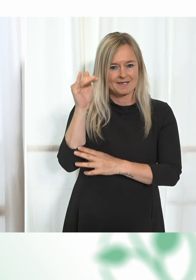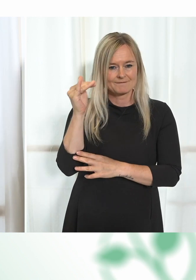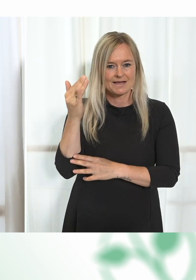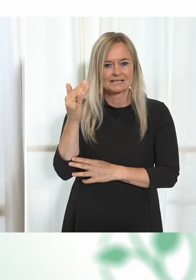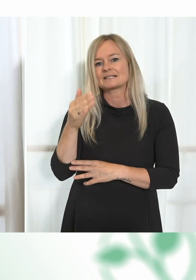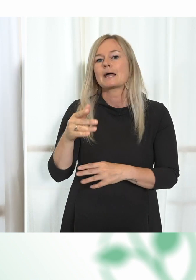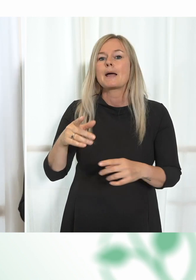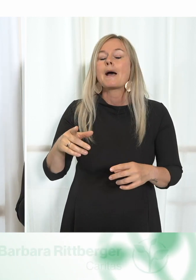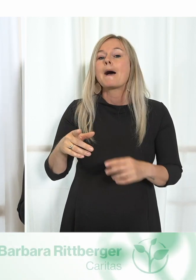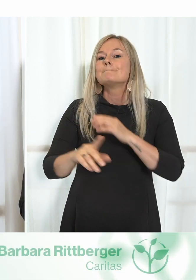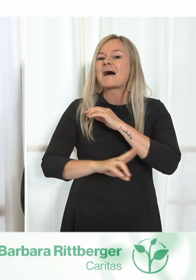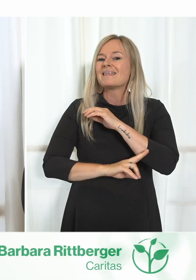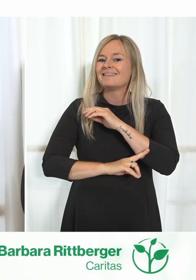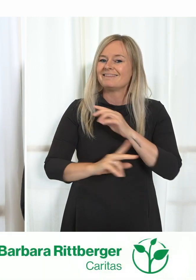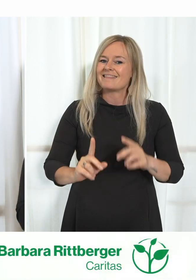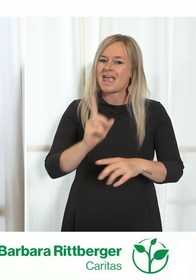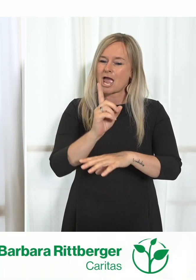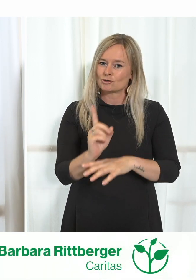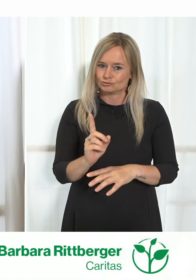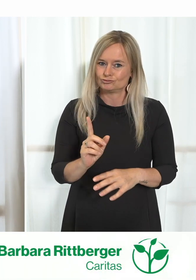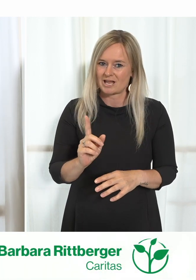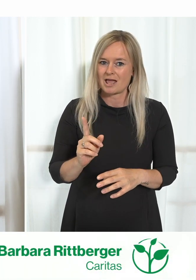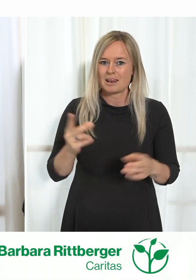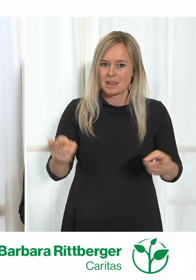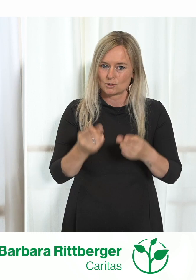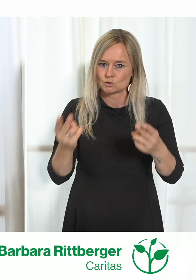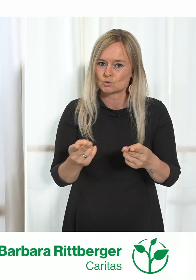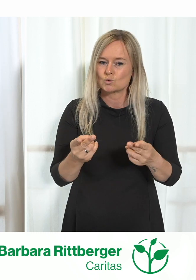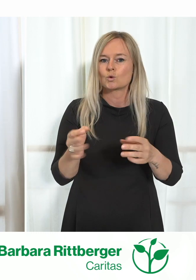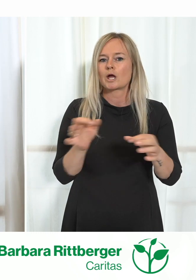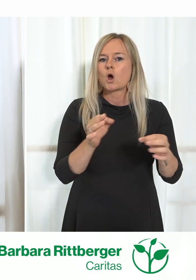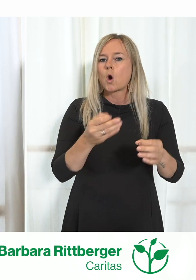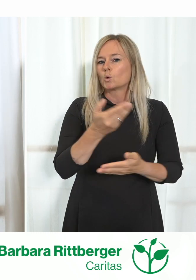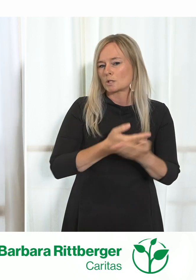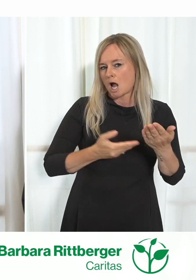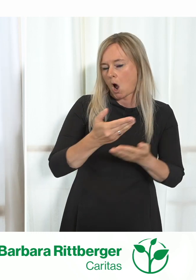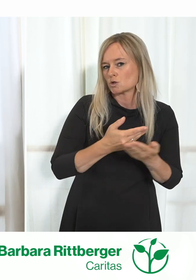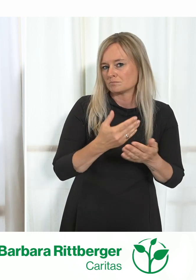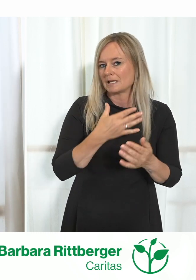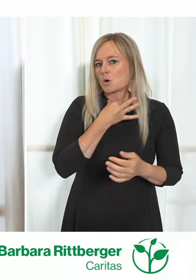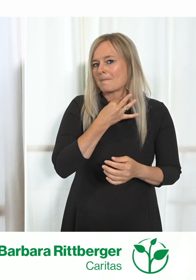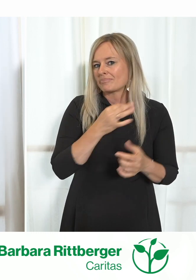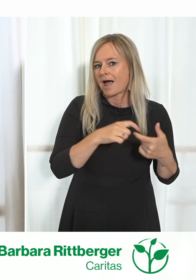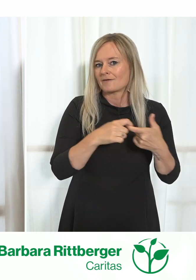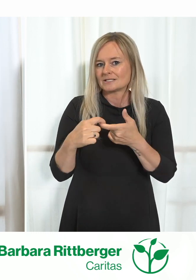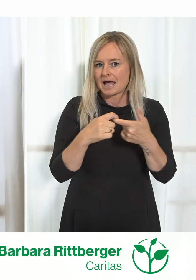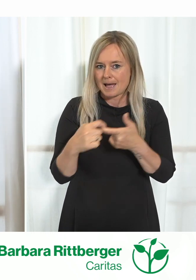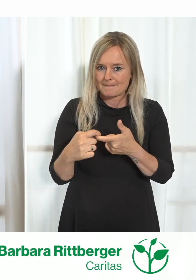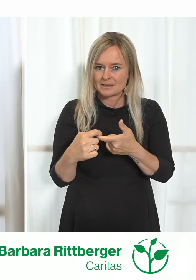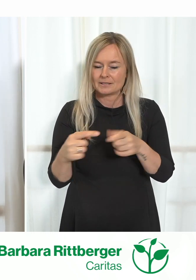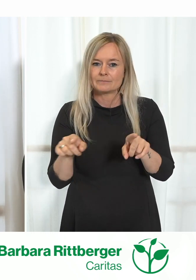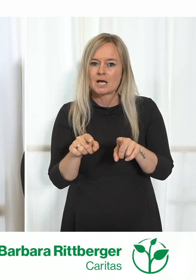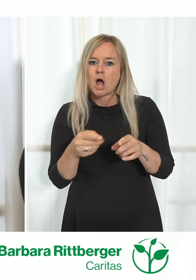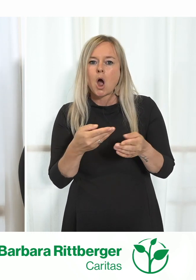der Lehrstellensuche und auch bei der Berufsausbildung, je nach Bedarf. Unter anderem bieten wir Beratung in